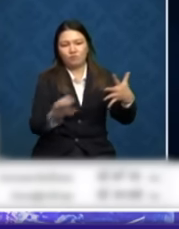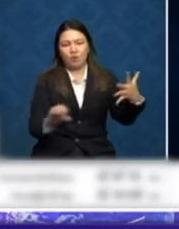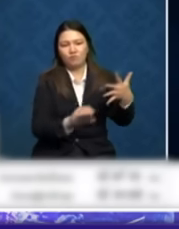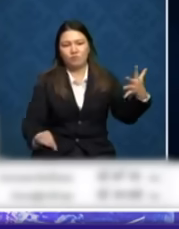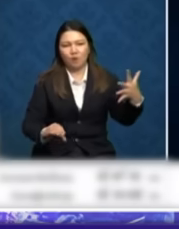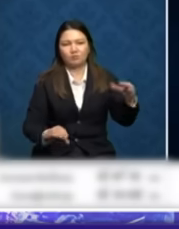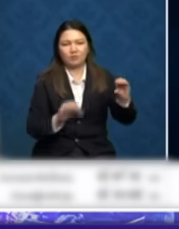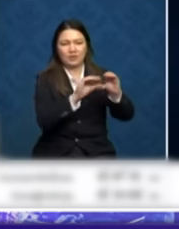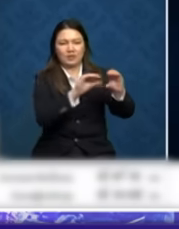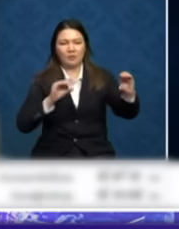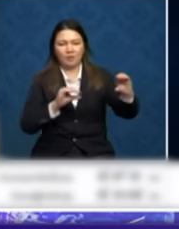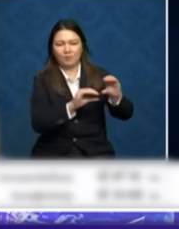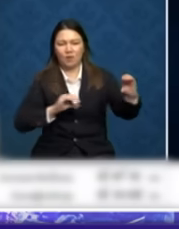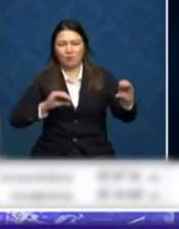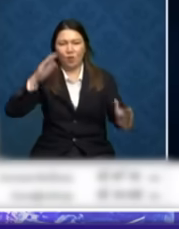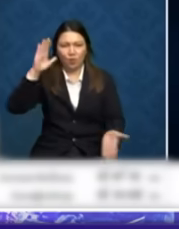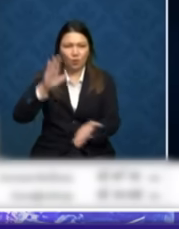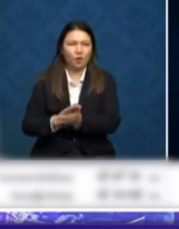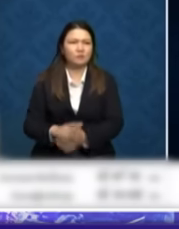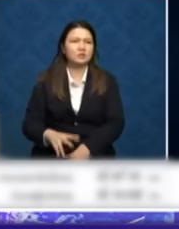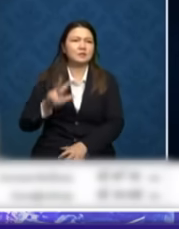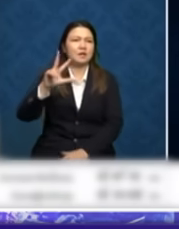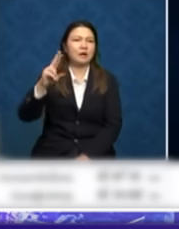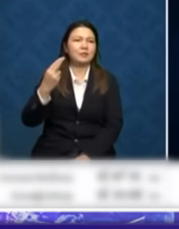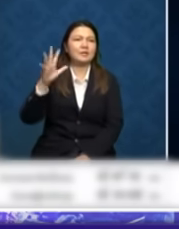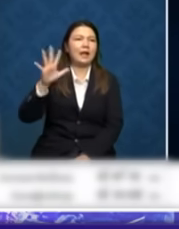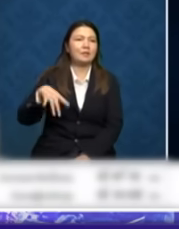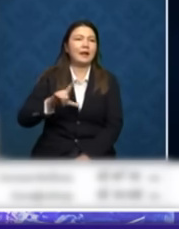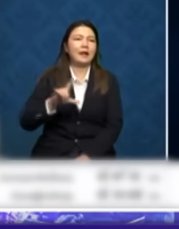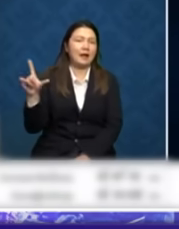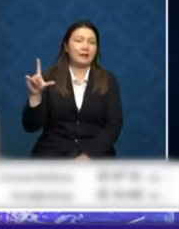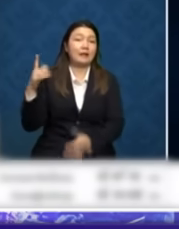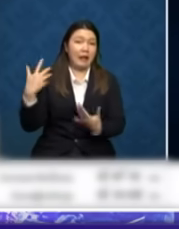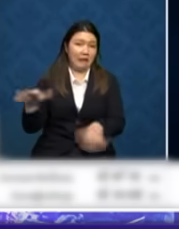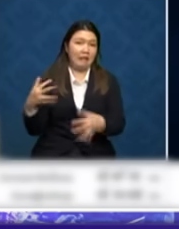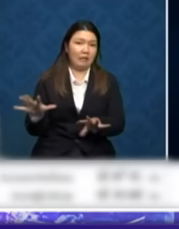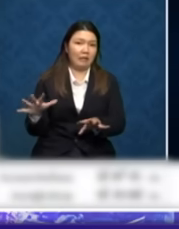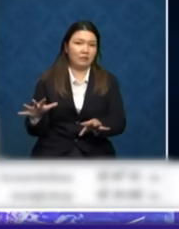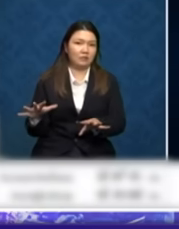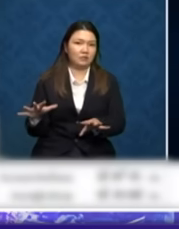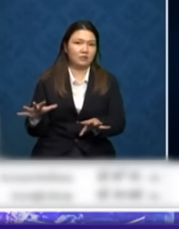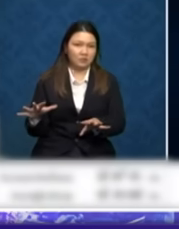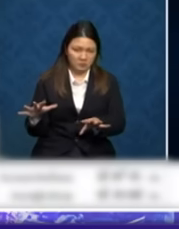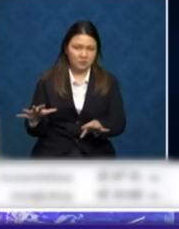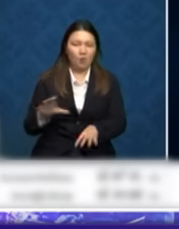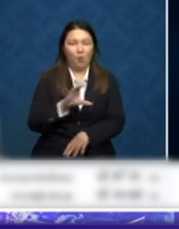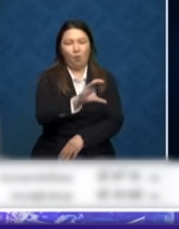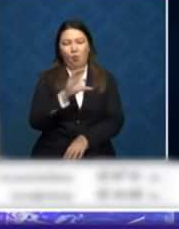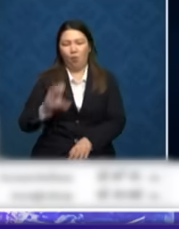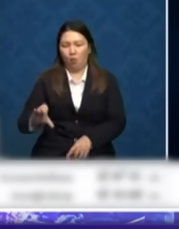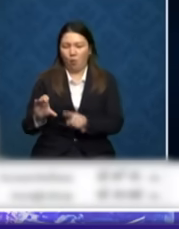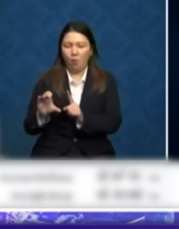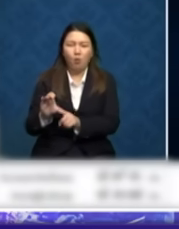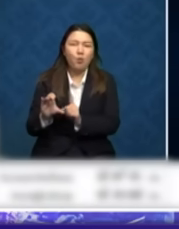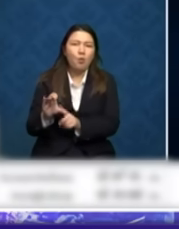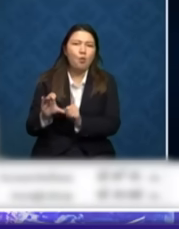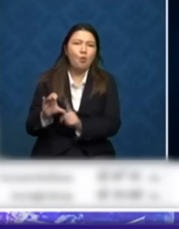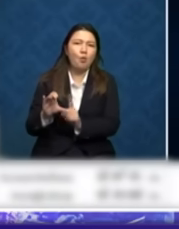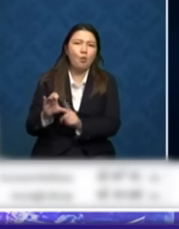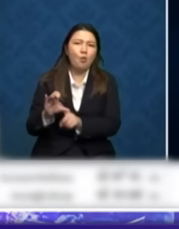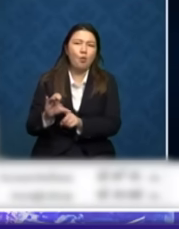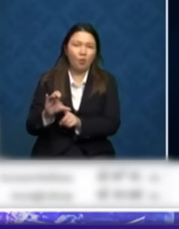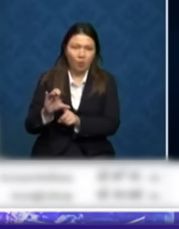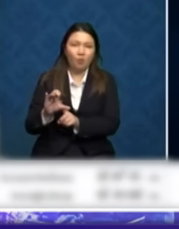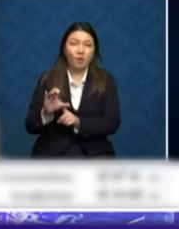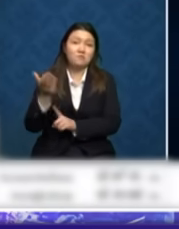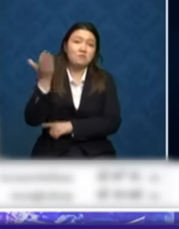บมันยังขาดอยู่อีกแสนกว่าล้านซึ่งจะทำให้คนอีก12ล้านคนเนี่ยอยู่ในภาวะที่เรียกว่า